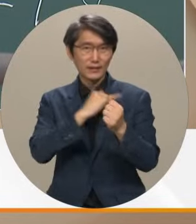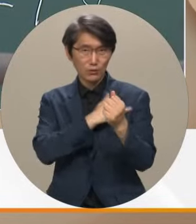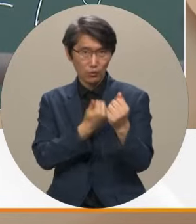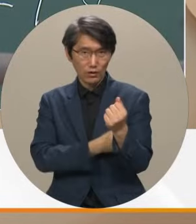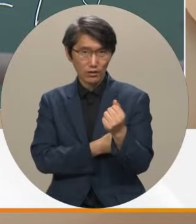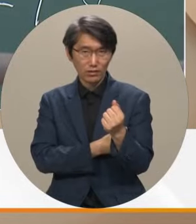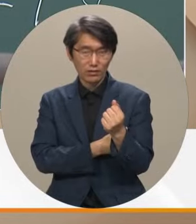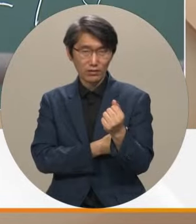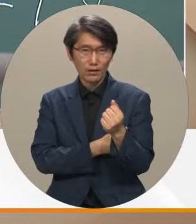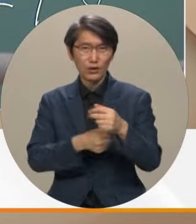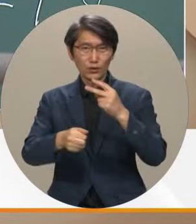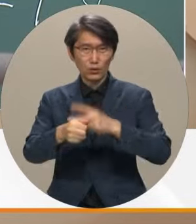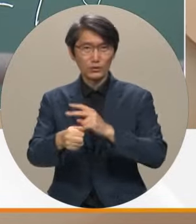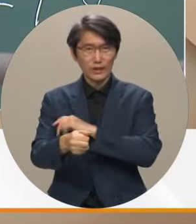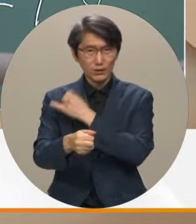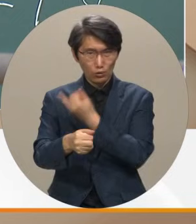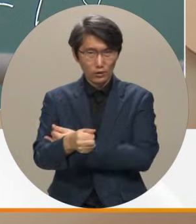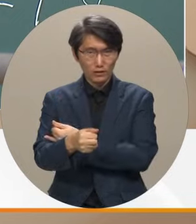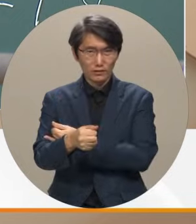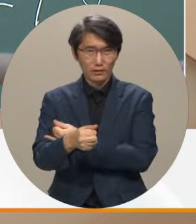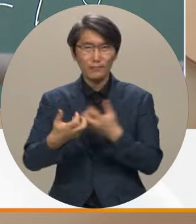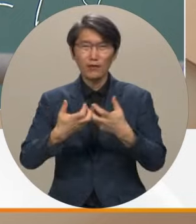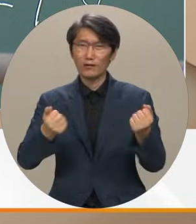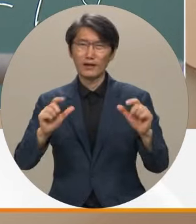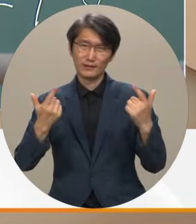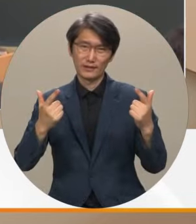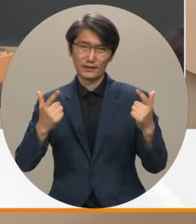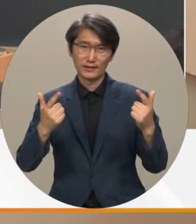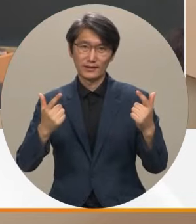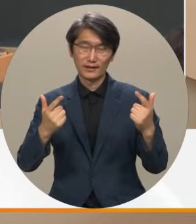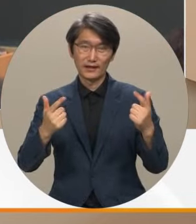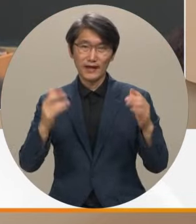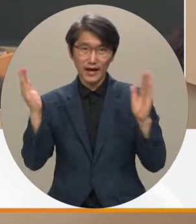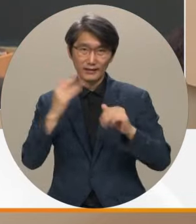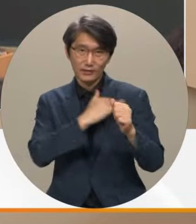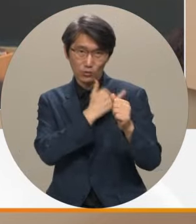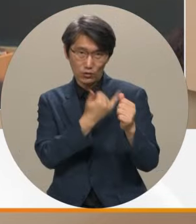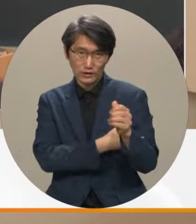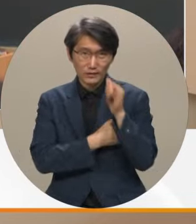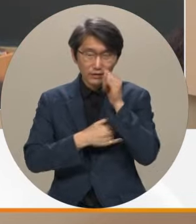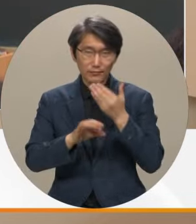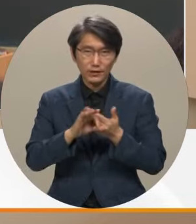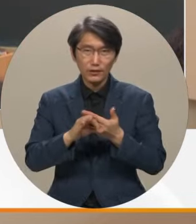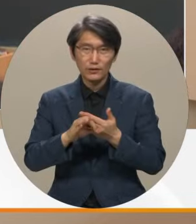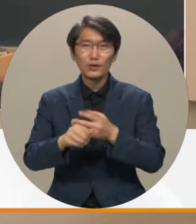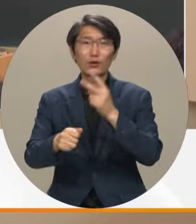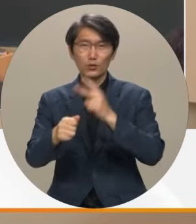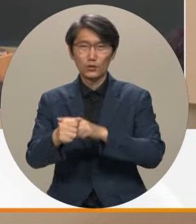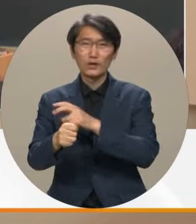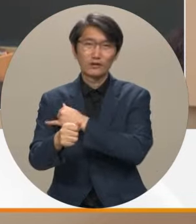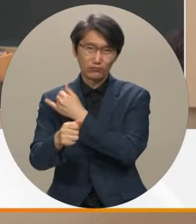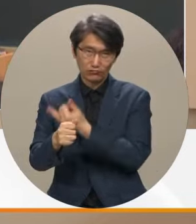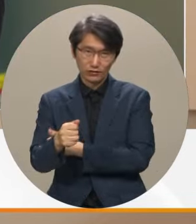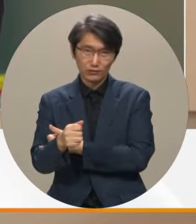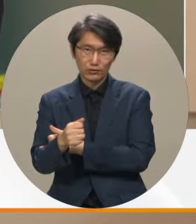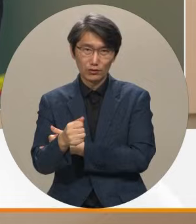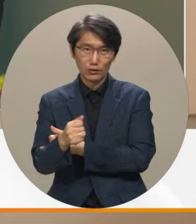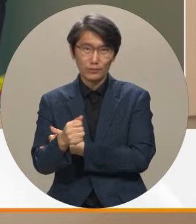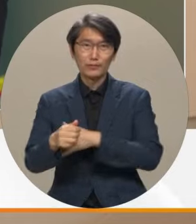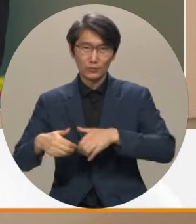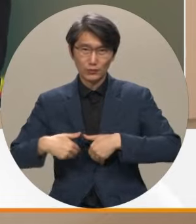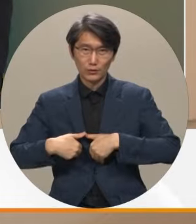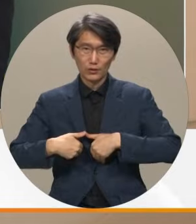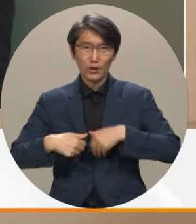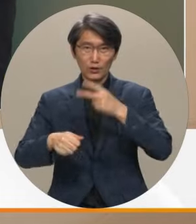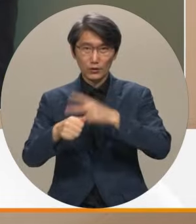인권은 교권과는 떨어질 수 없는 그런 겁니다. 학생 인권을 보장하려면 교권이 확립되어야 하고 또